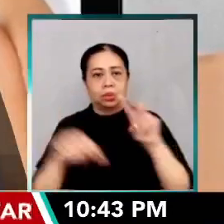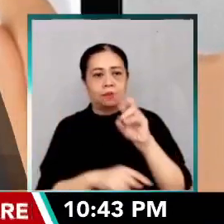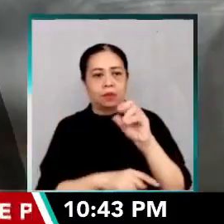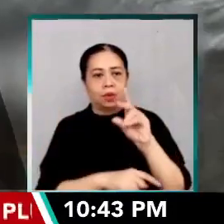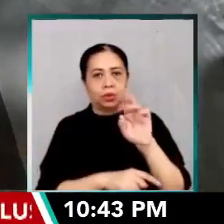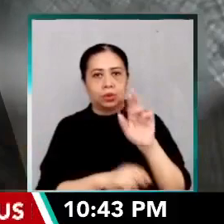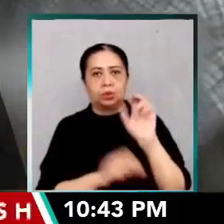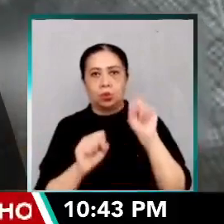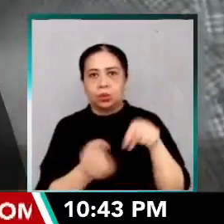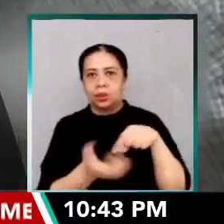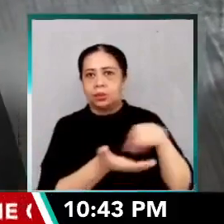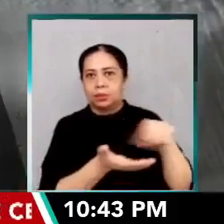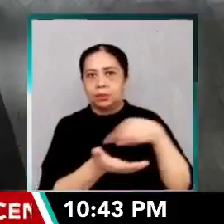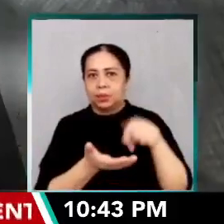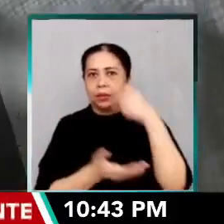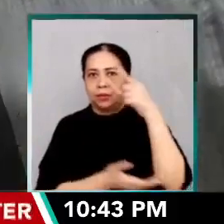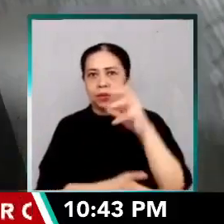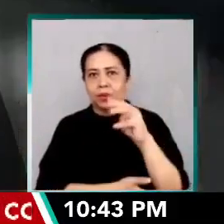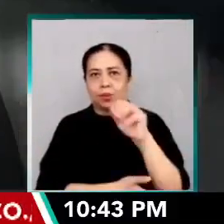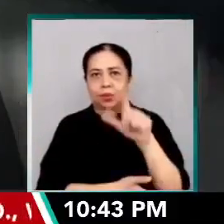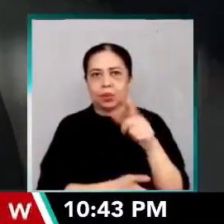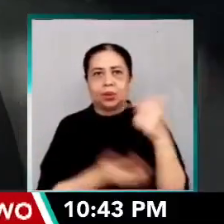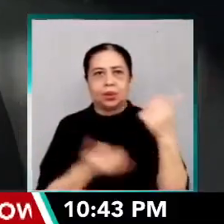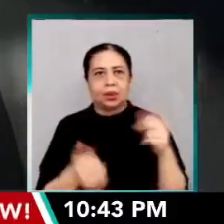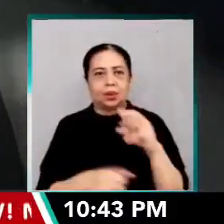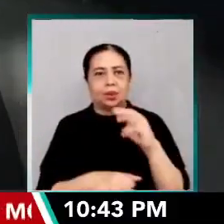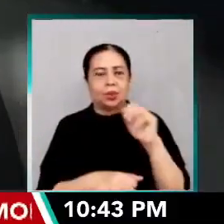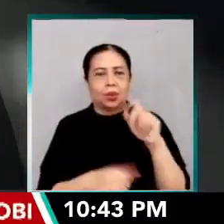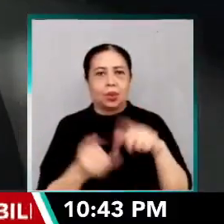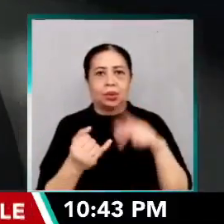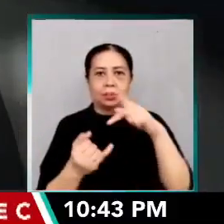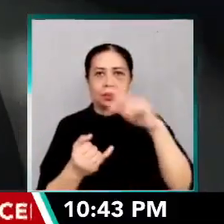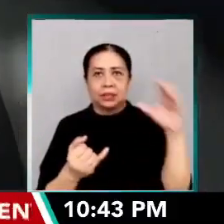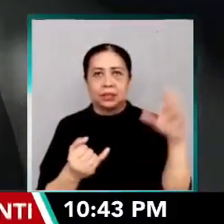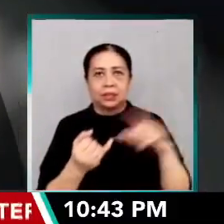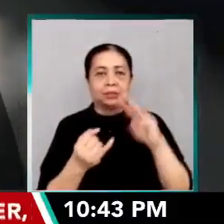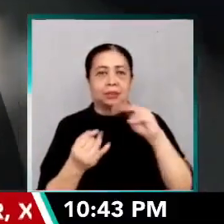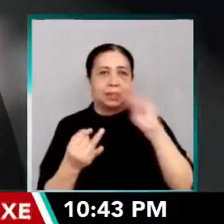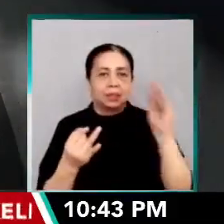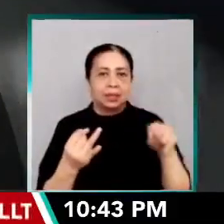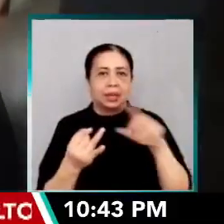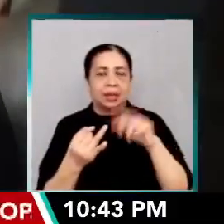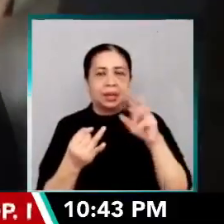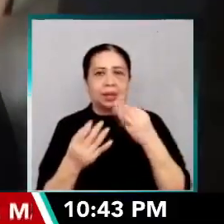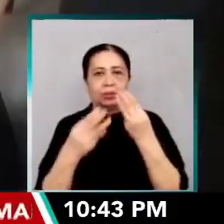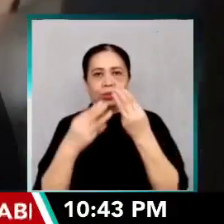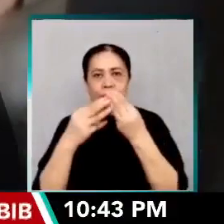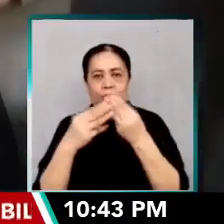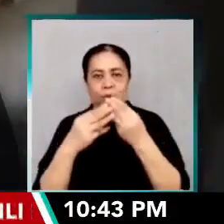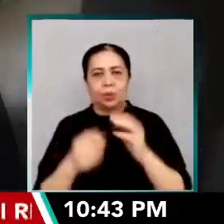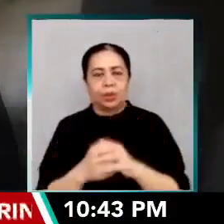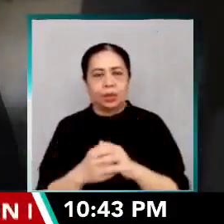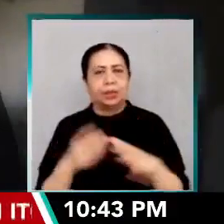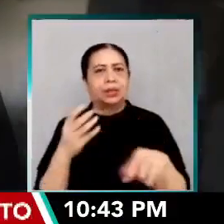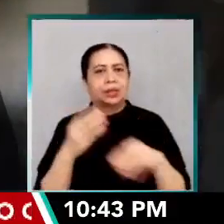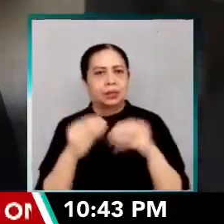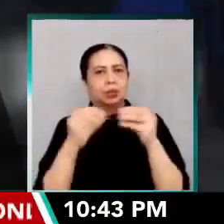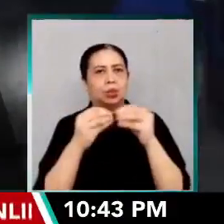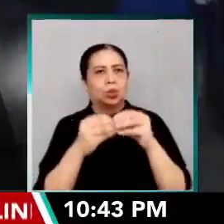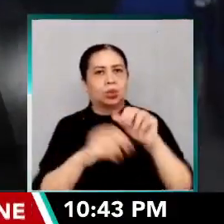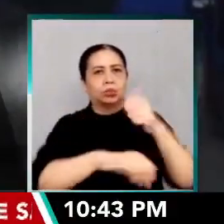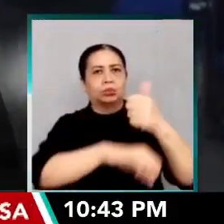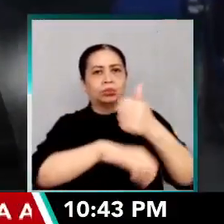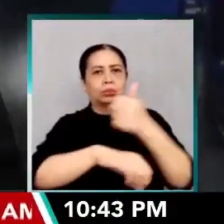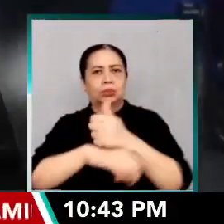mall. Sa ngayon, meron ito sa mga mall sa Pasay, Maynila at Muntinlupa. Dadagdagan pa raw nila ito sa anim na iba